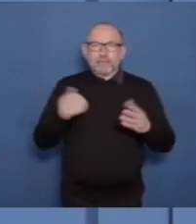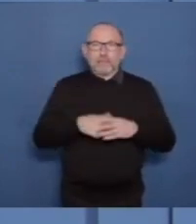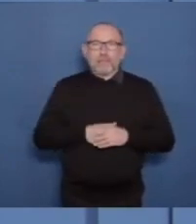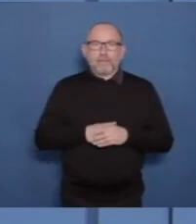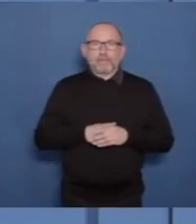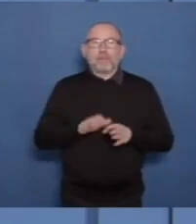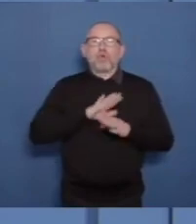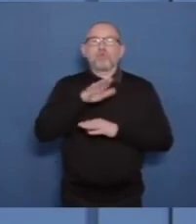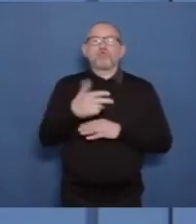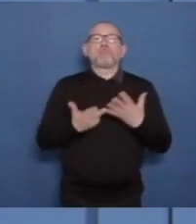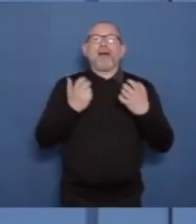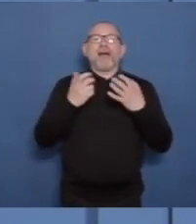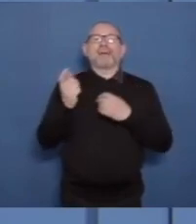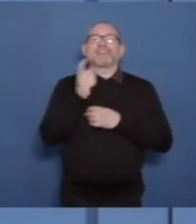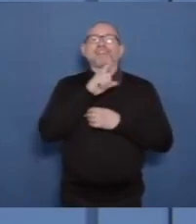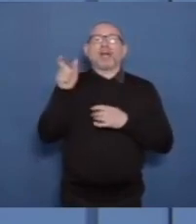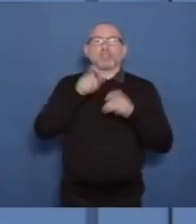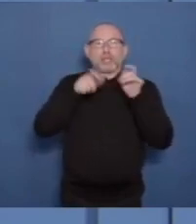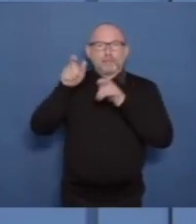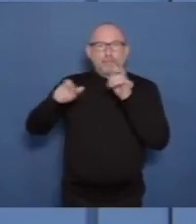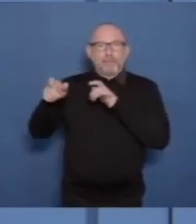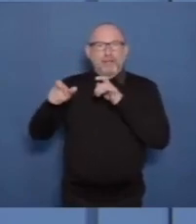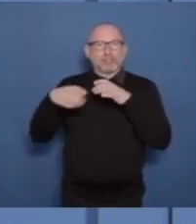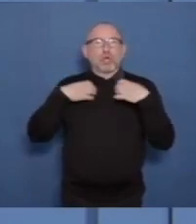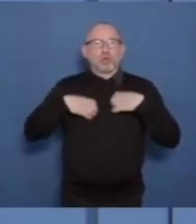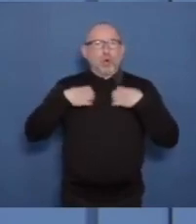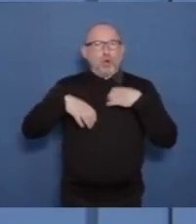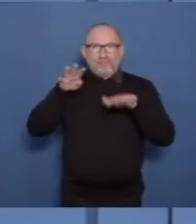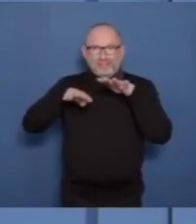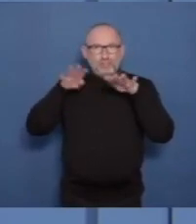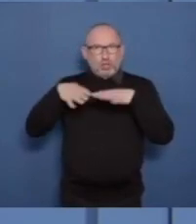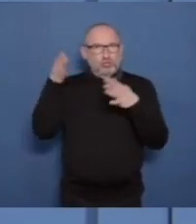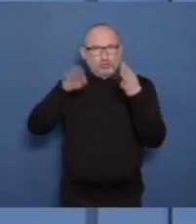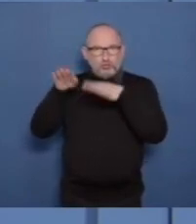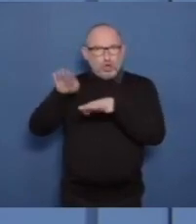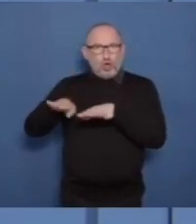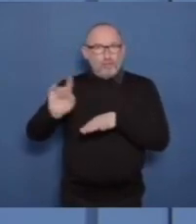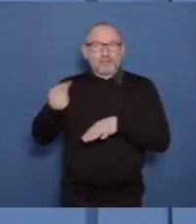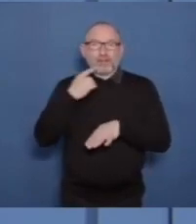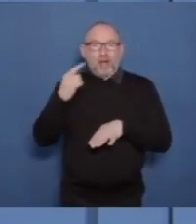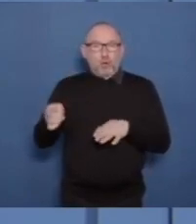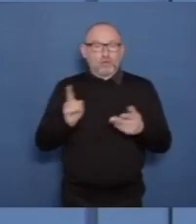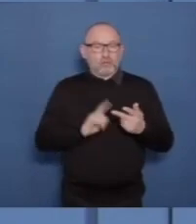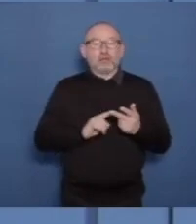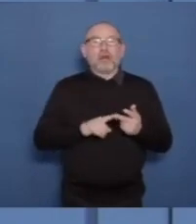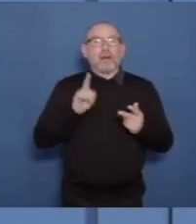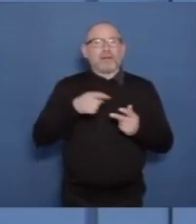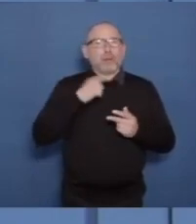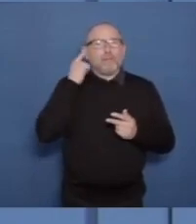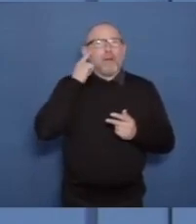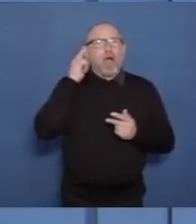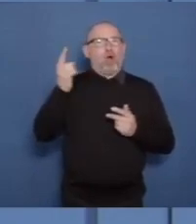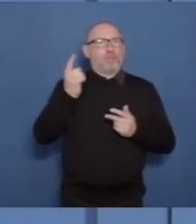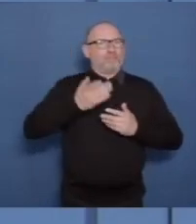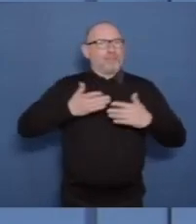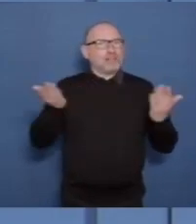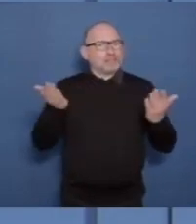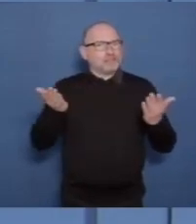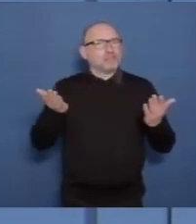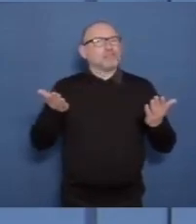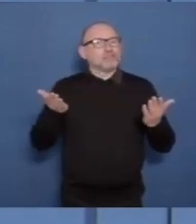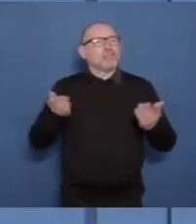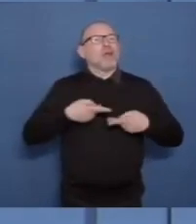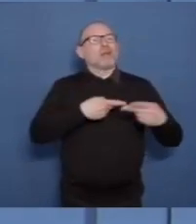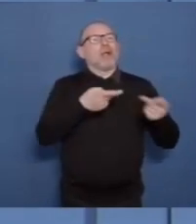über 80.000 Menschen in Deutschland an Covid-19 gestorben sind. Sie behaupten lediglich, dass Krankenhäuser